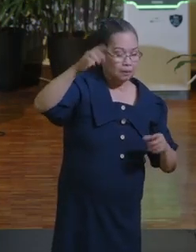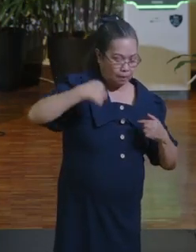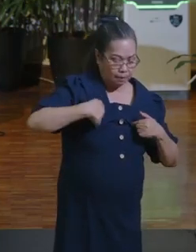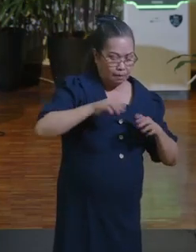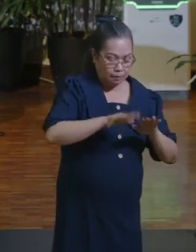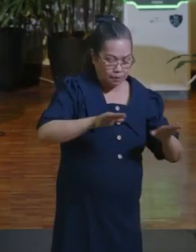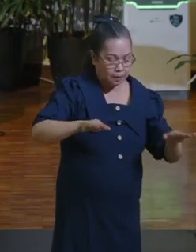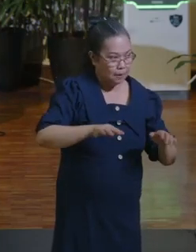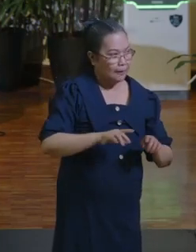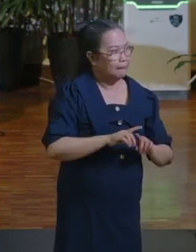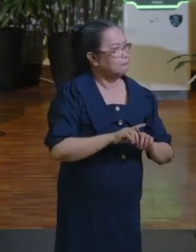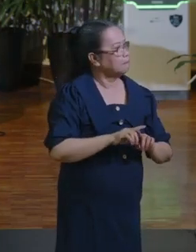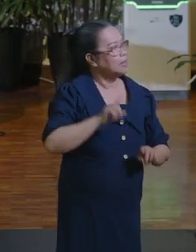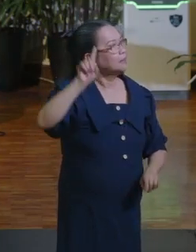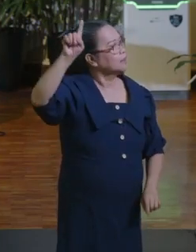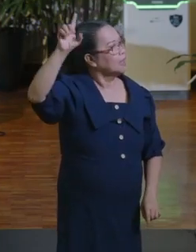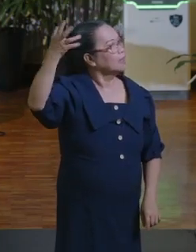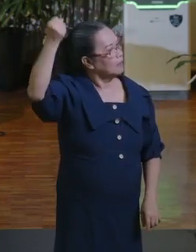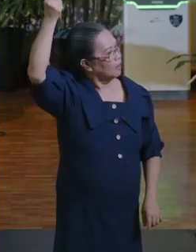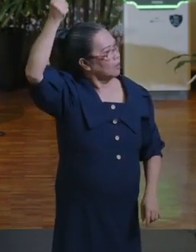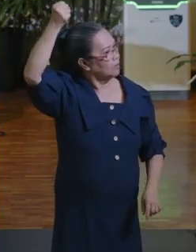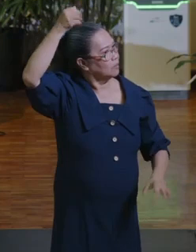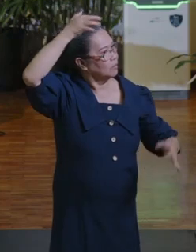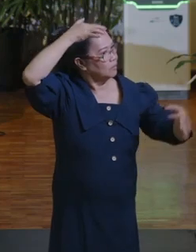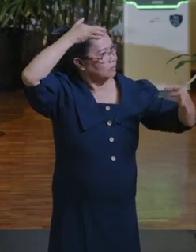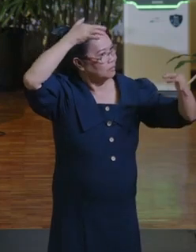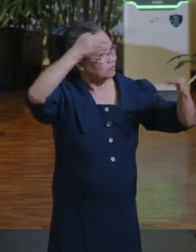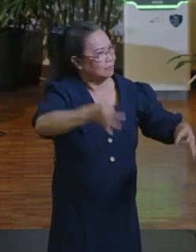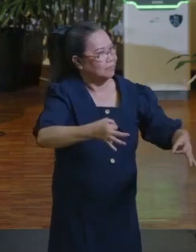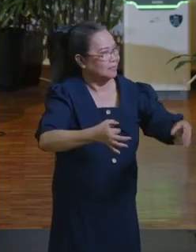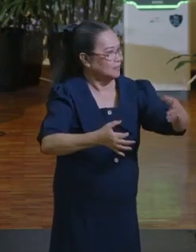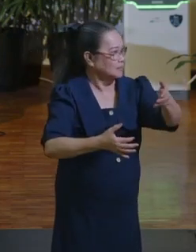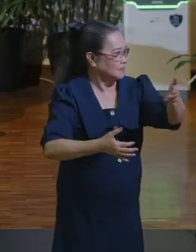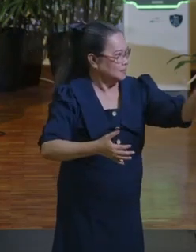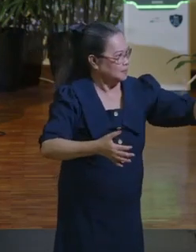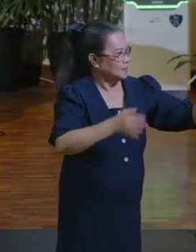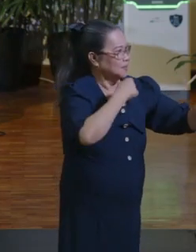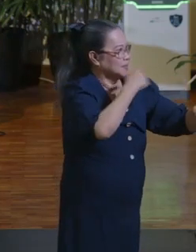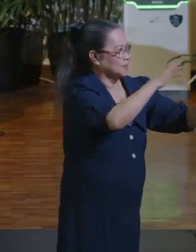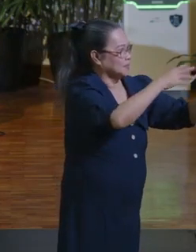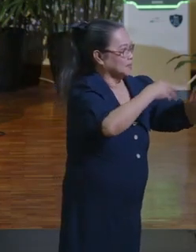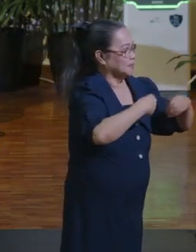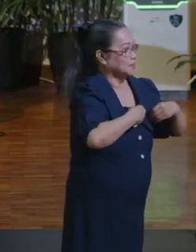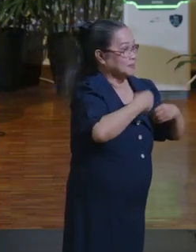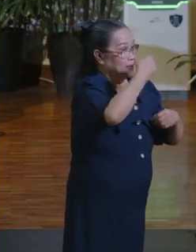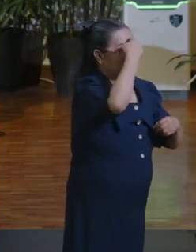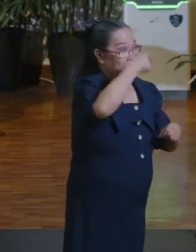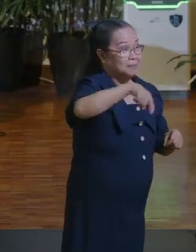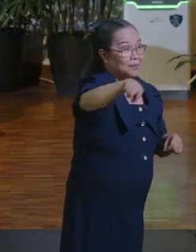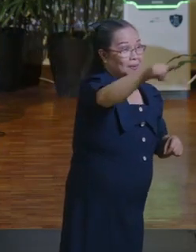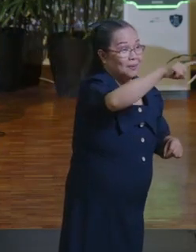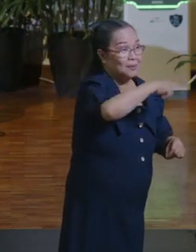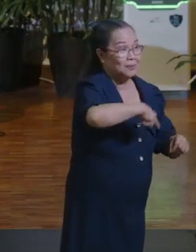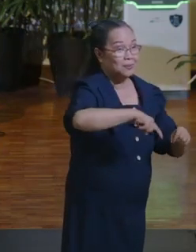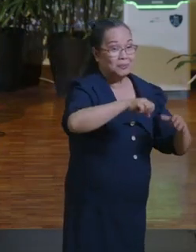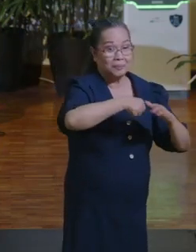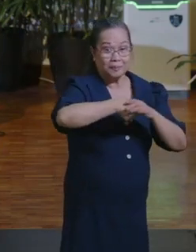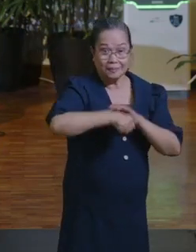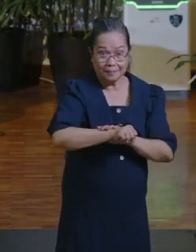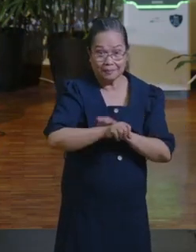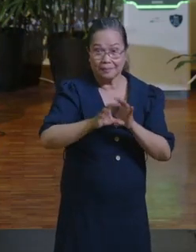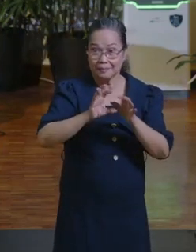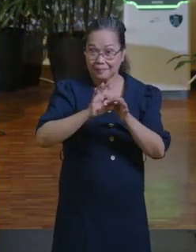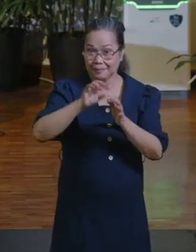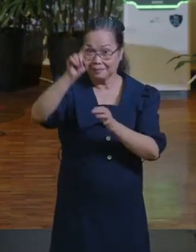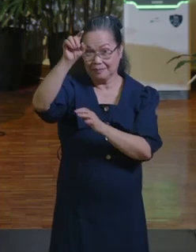of God. We are children of God dahil we are born of